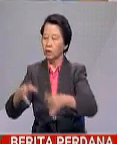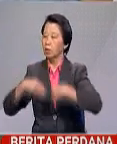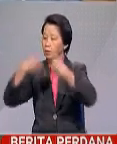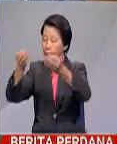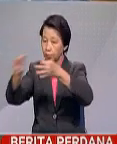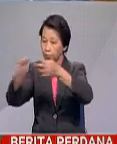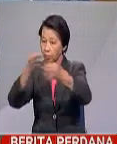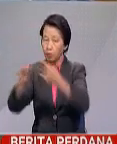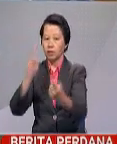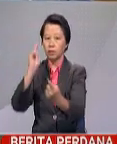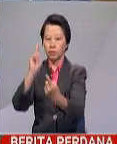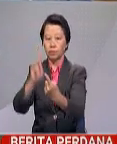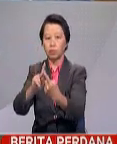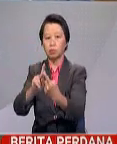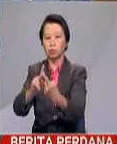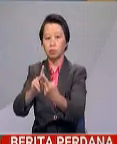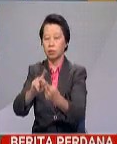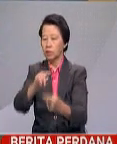memberi penjelasan kepada